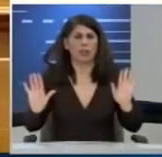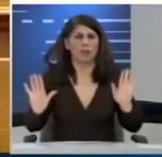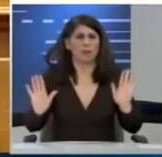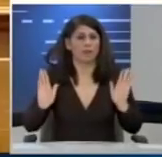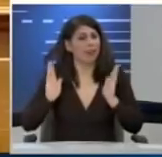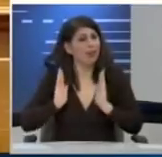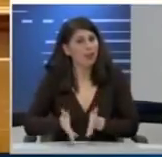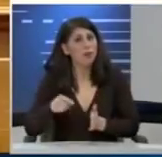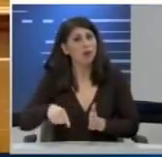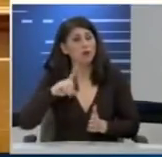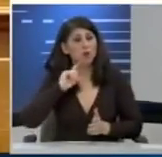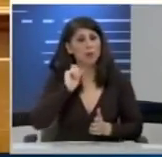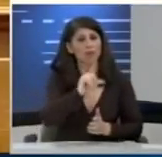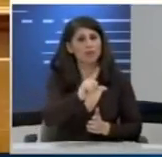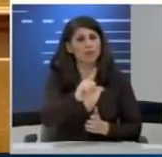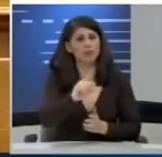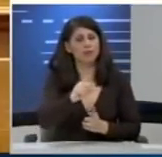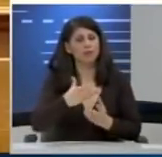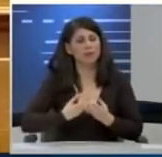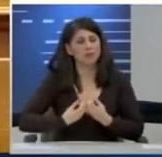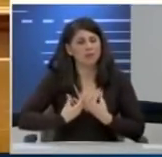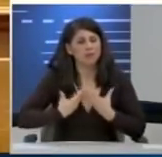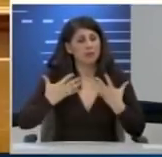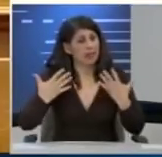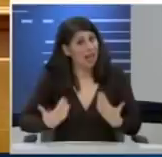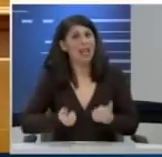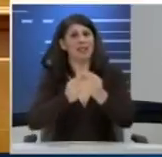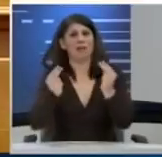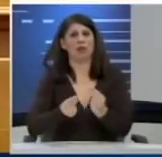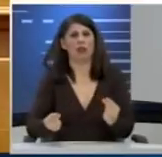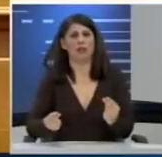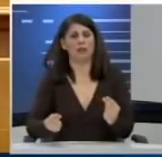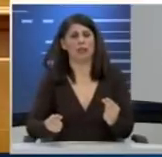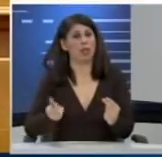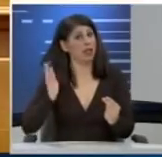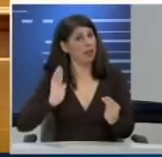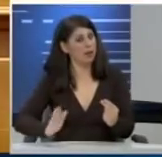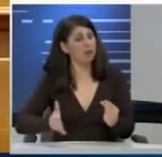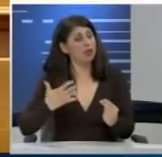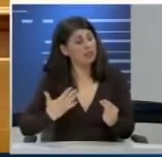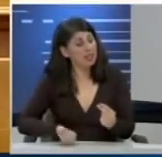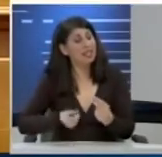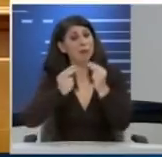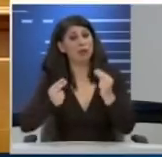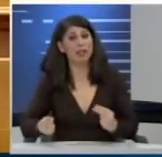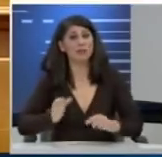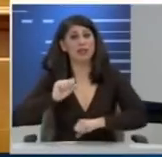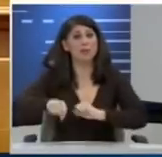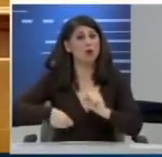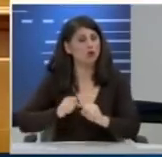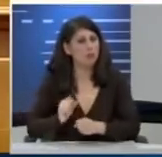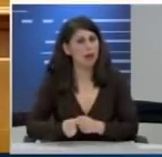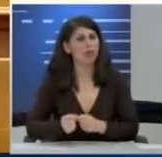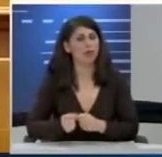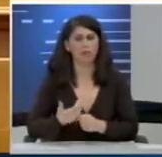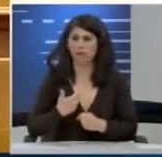Για να μπορέσει όμως αυτό το μήνυμα να ευδοκιμήσει και για να μπορέσει να ευδοκιμήσει και η προσπάθεια